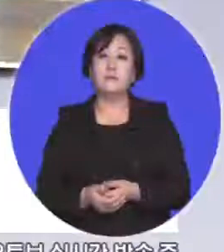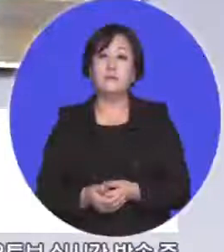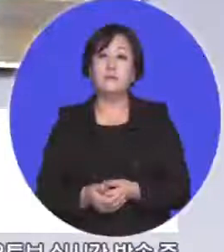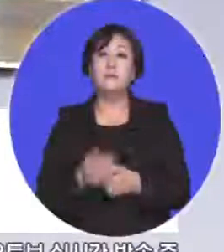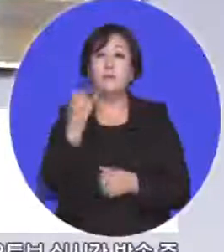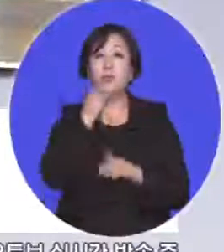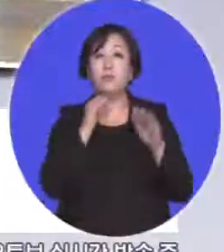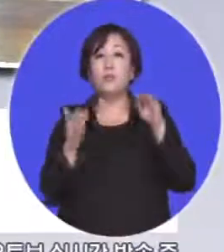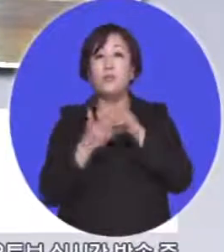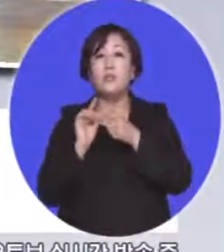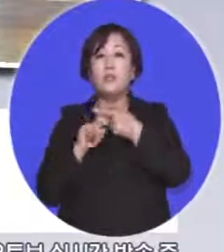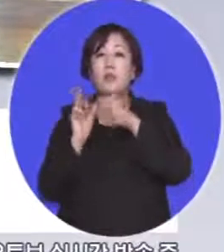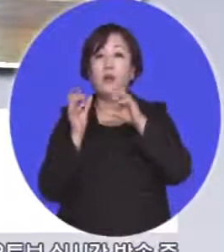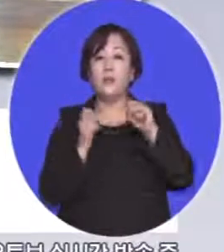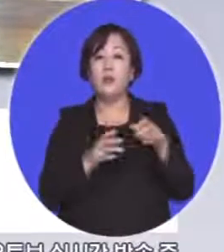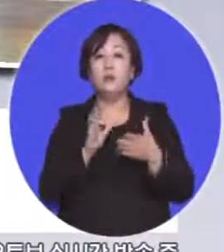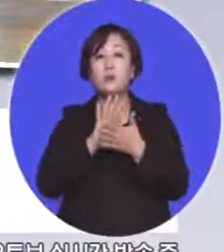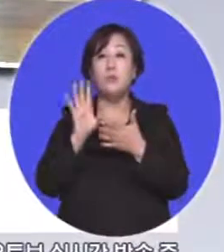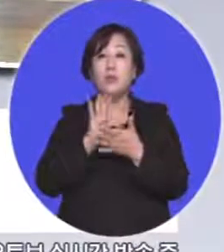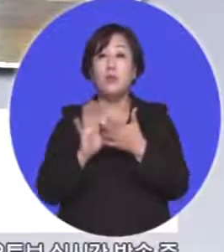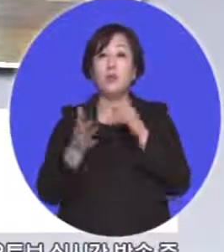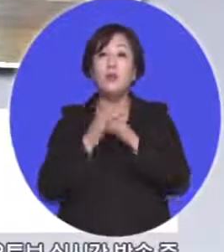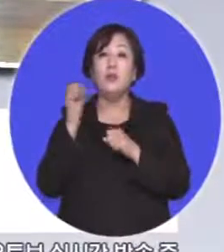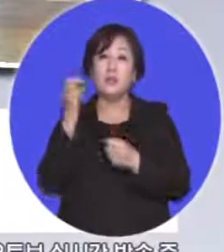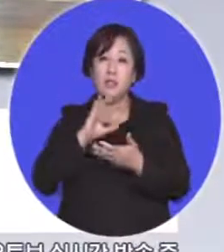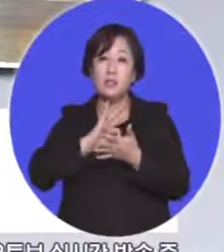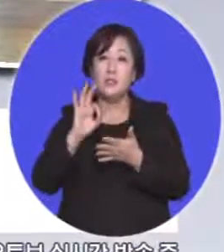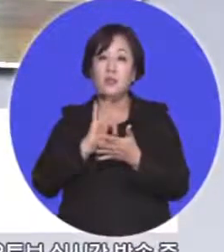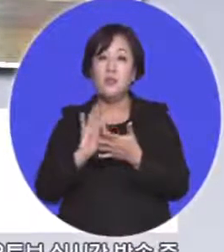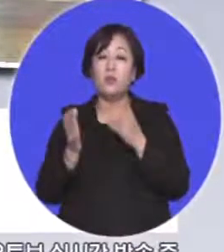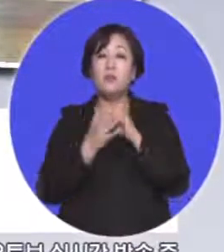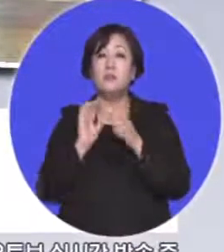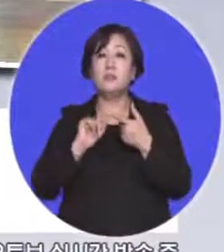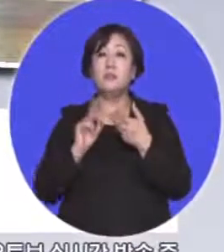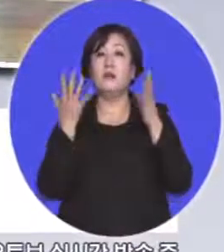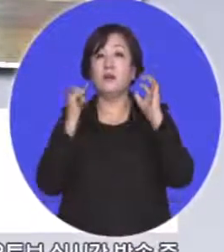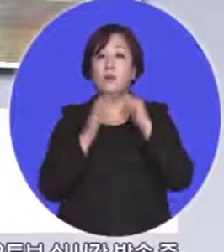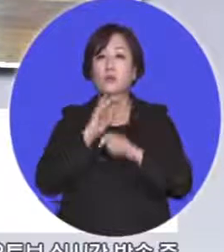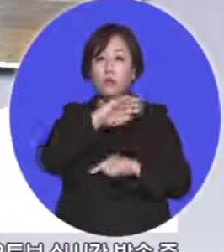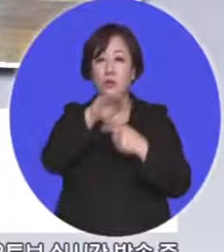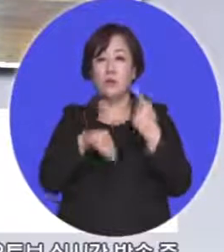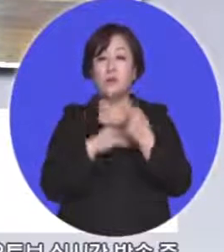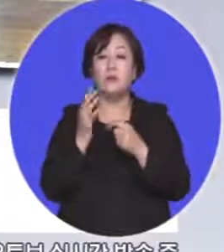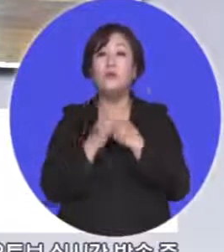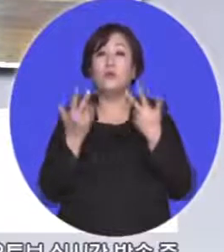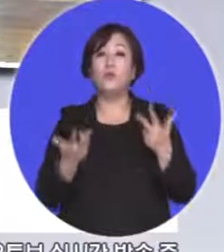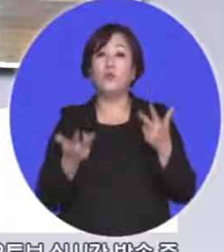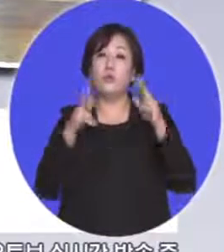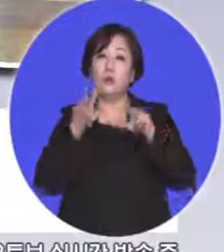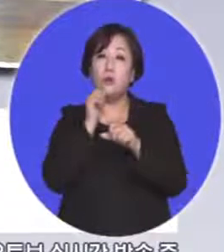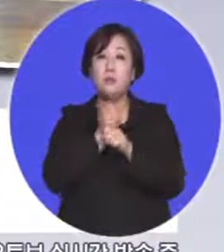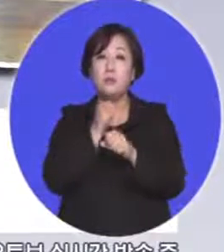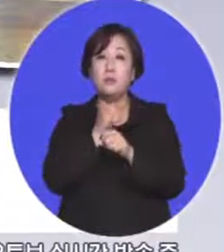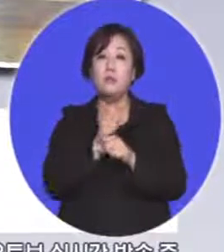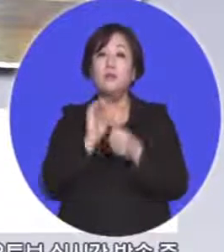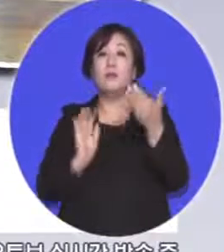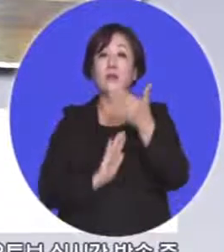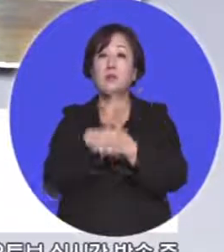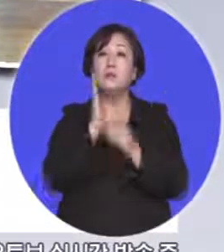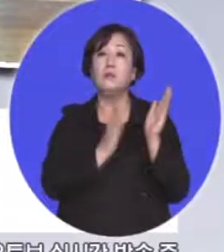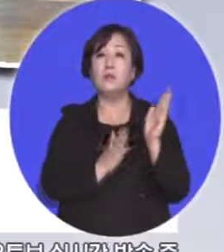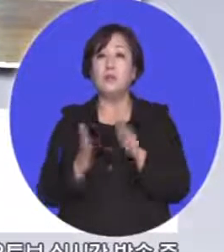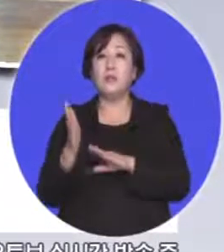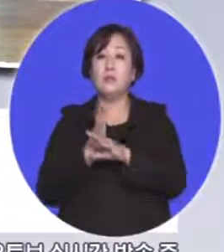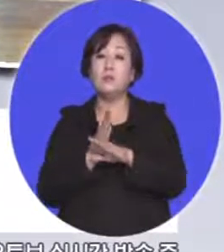바다에 버려진 해양 폐기물을 재활용해 어린이들의 친환경 놀이터 로 조성하는 사업이 추진되고 있습니다 이